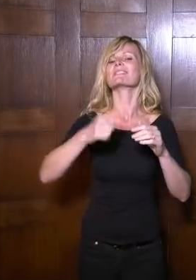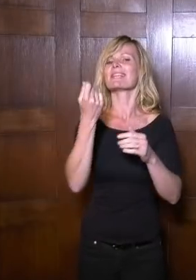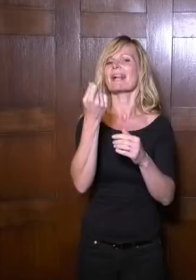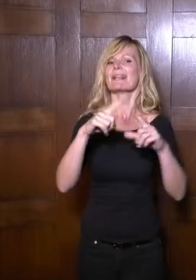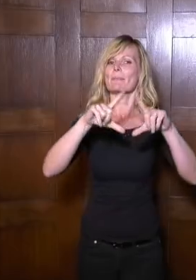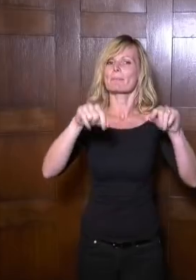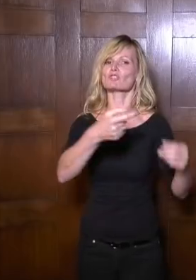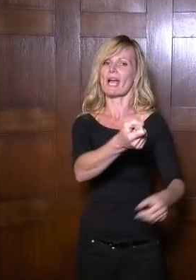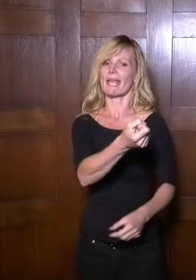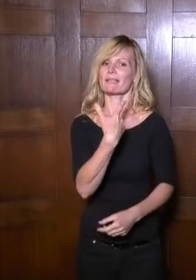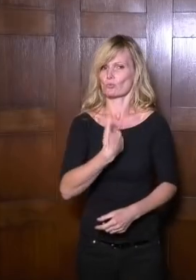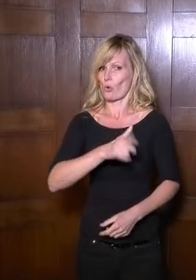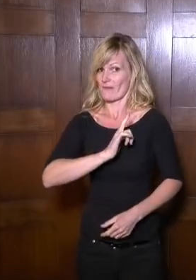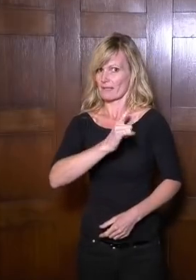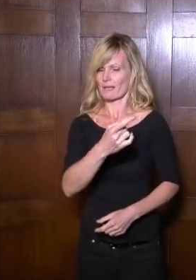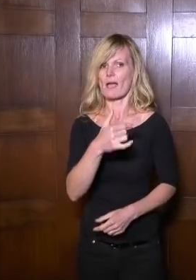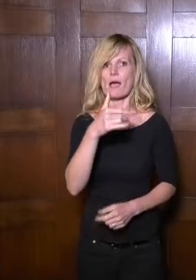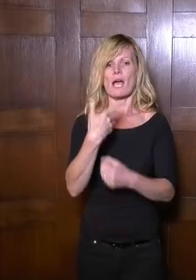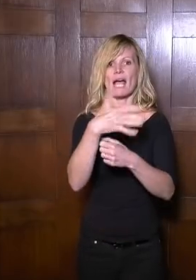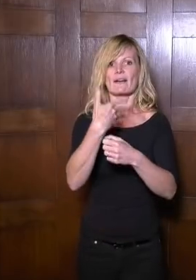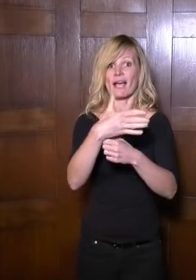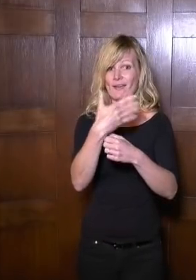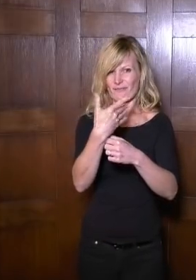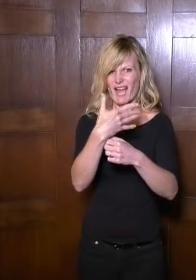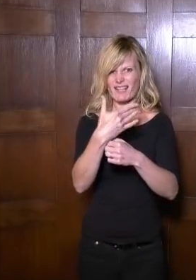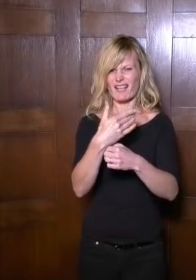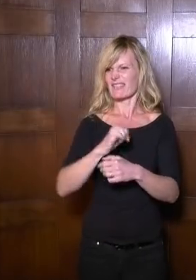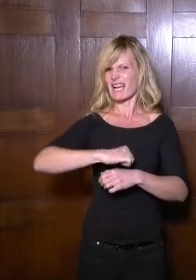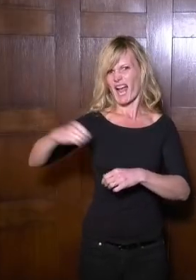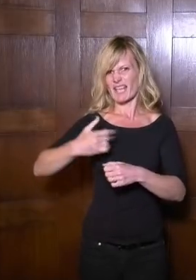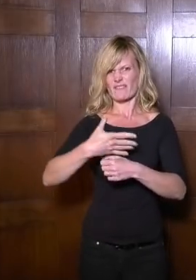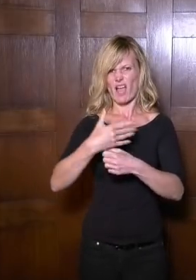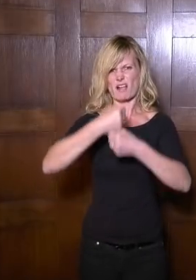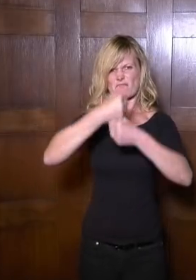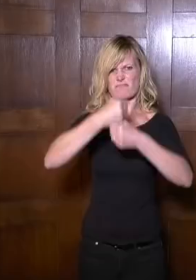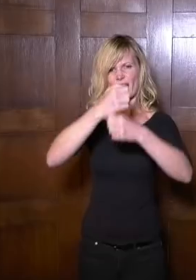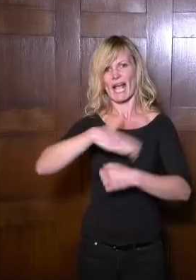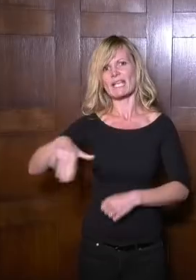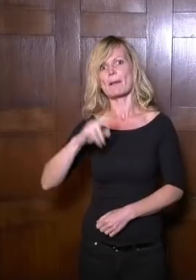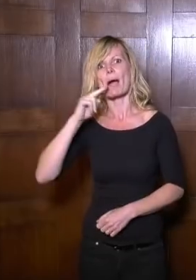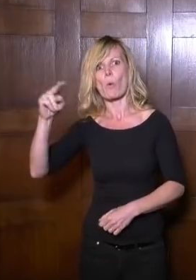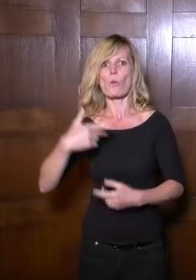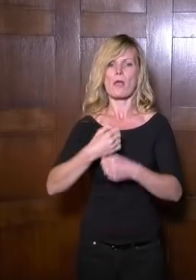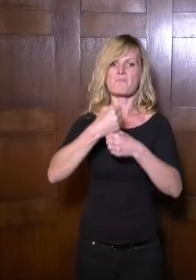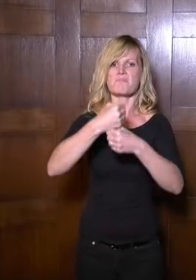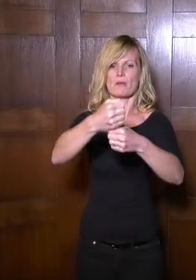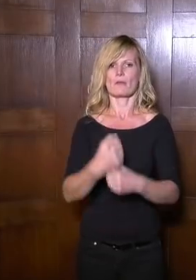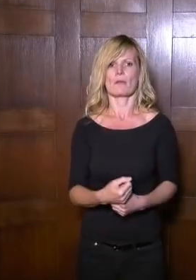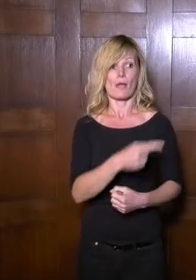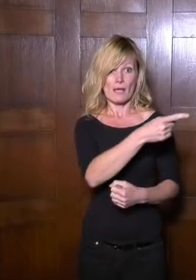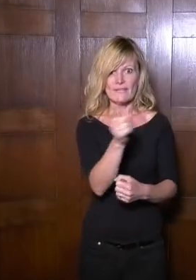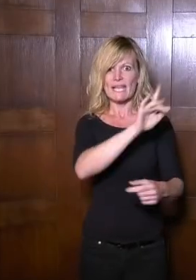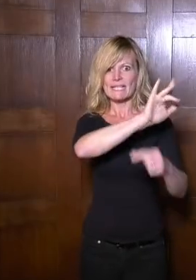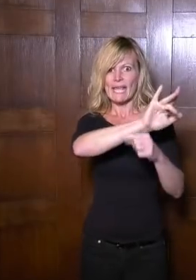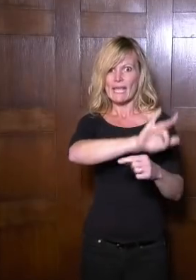sehr wohltuend, dass da ganz viele widersprochen haben, als da irgendwelche komischen rechten Parolen gesagt worden ist. Und ich gesagt habe, so nicht. Das wollen wir hier nicht mit uns